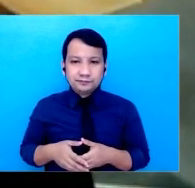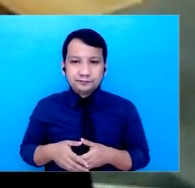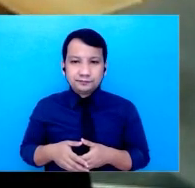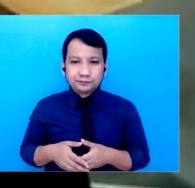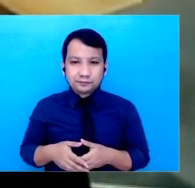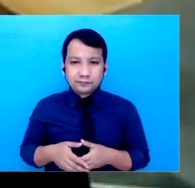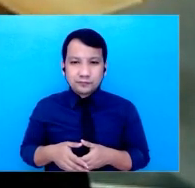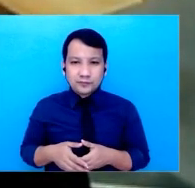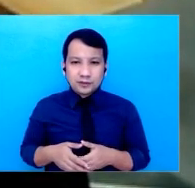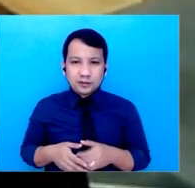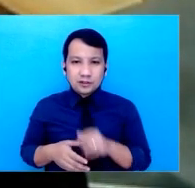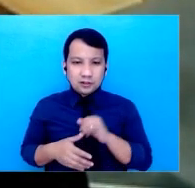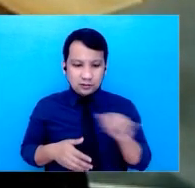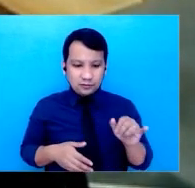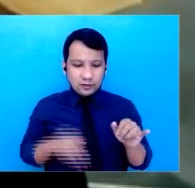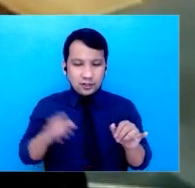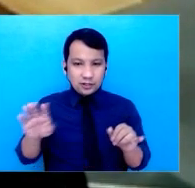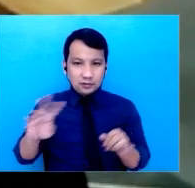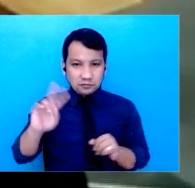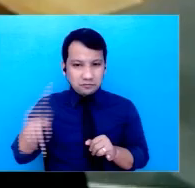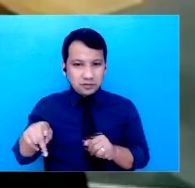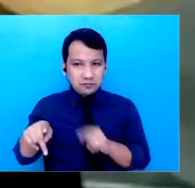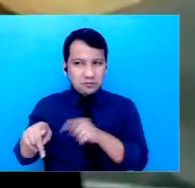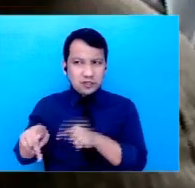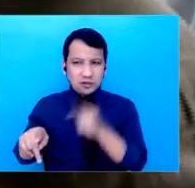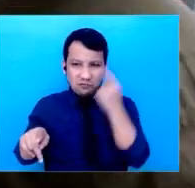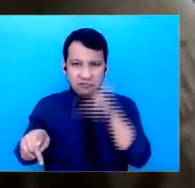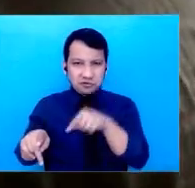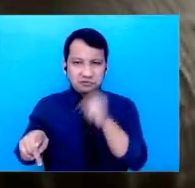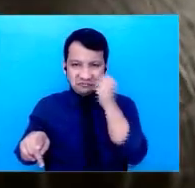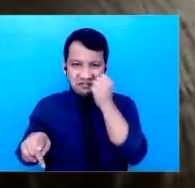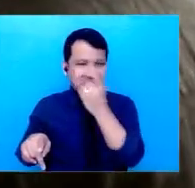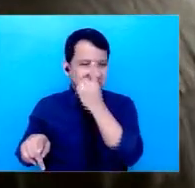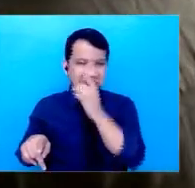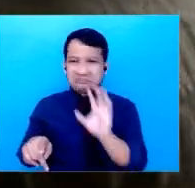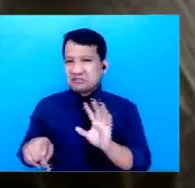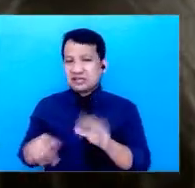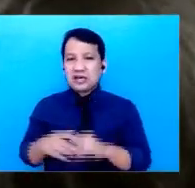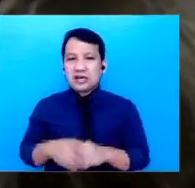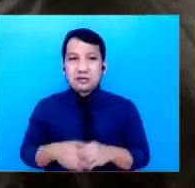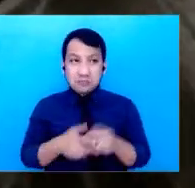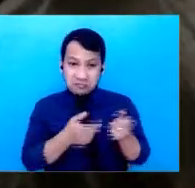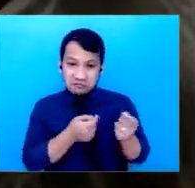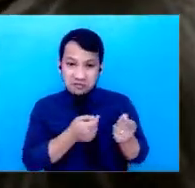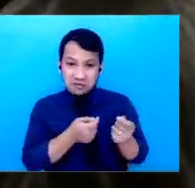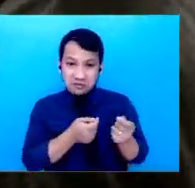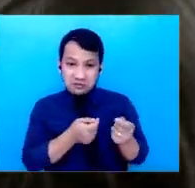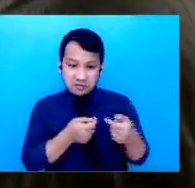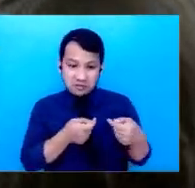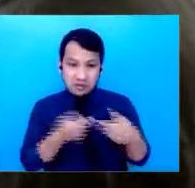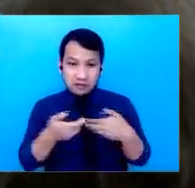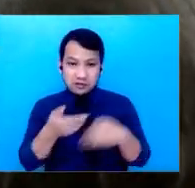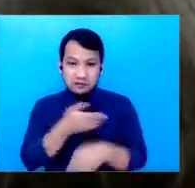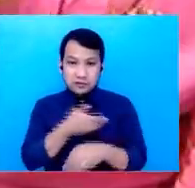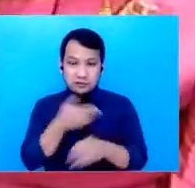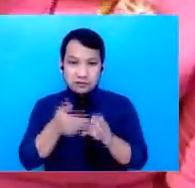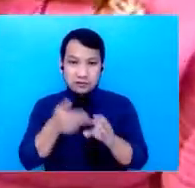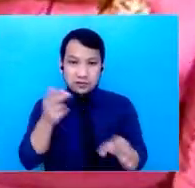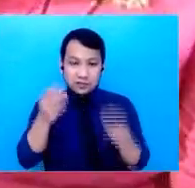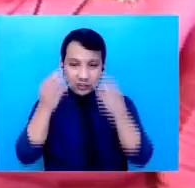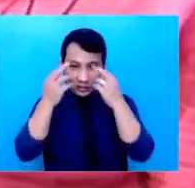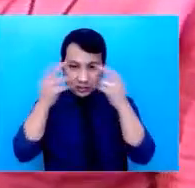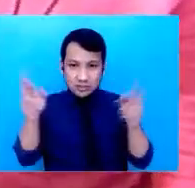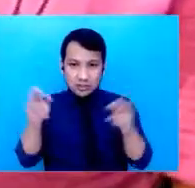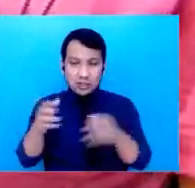And BP is definitely not an option for her. Kachat pa nga raw niya si Inday Sara bago mag-withdraw ang alkalde ng